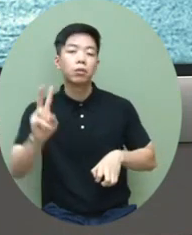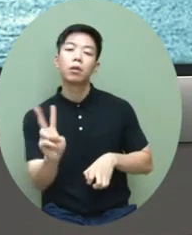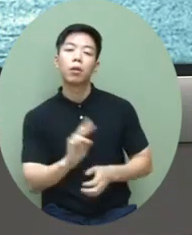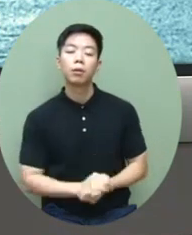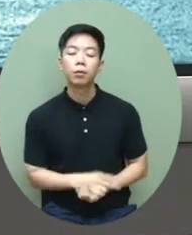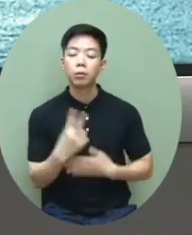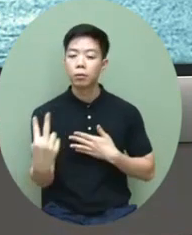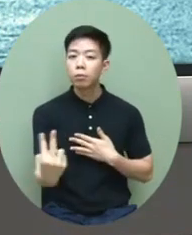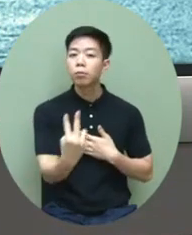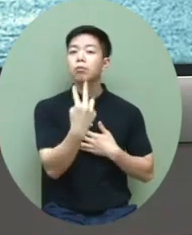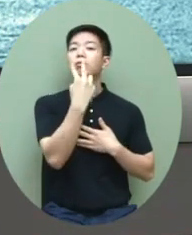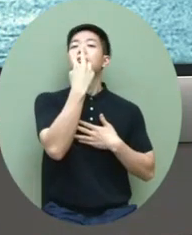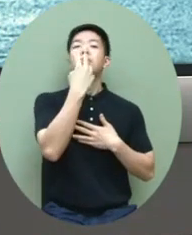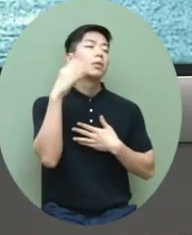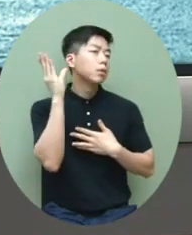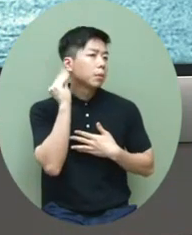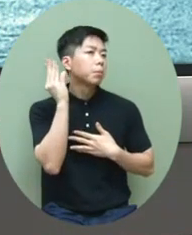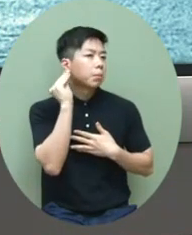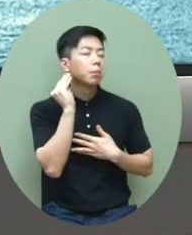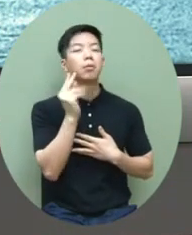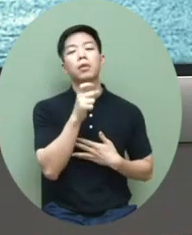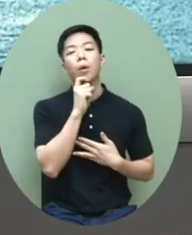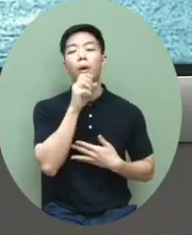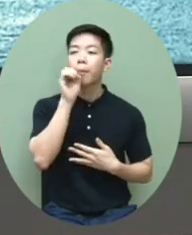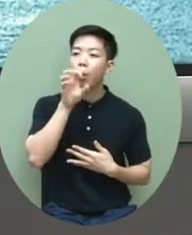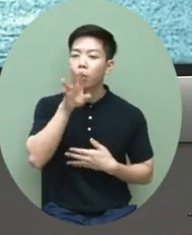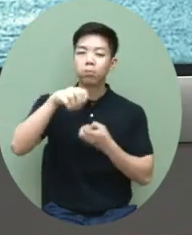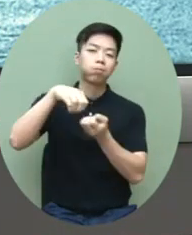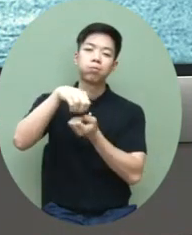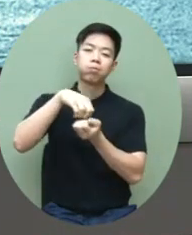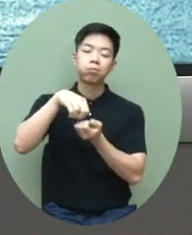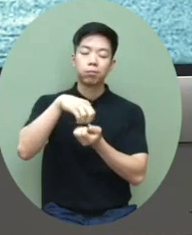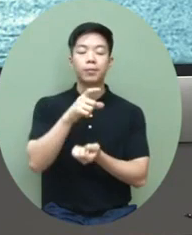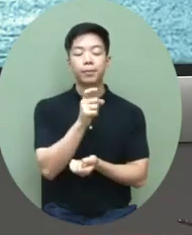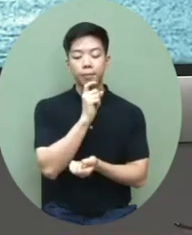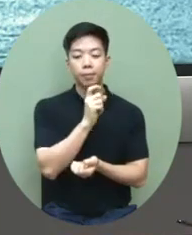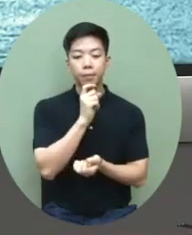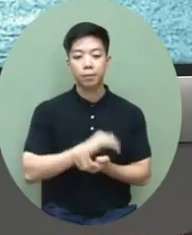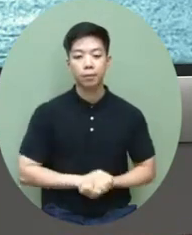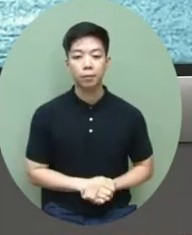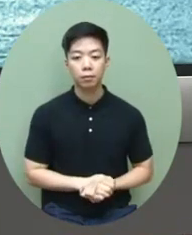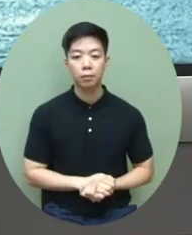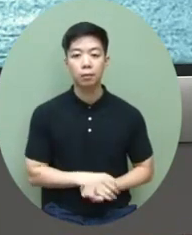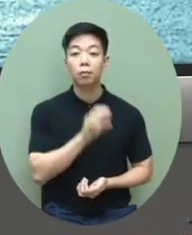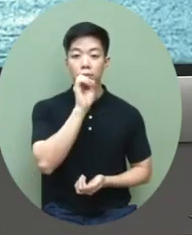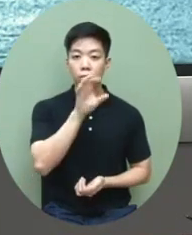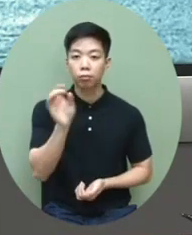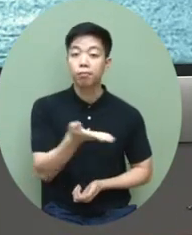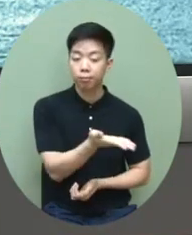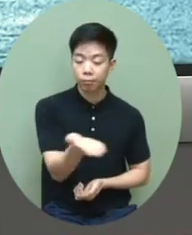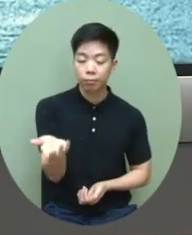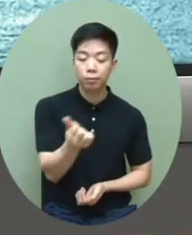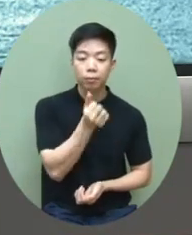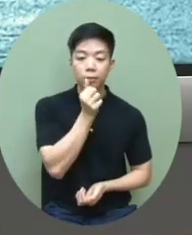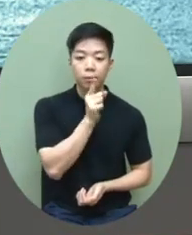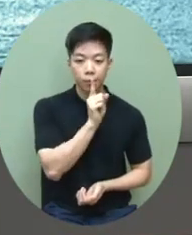吸氣的時候會有些喘鳴啊、聲音沙啞等的症狀。我們都想呼籲家長，因為